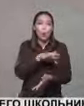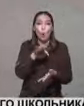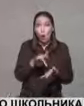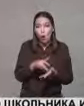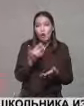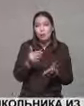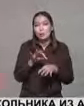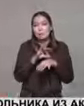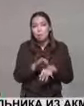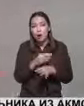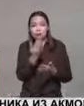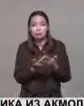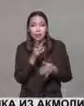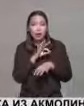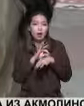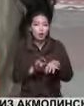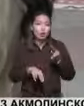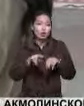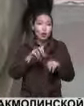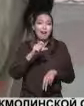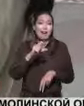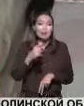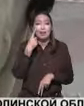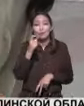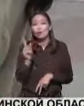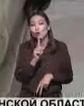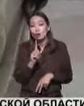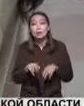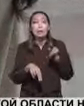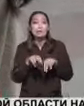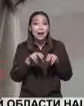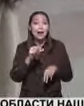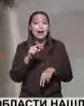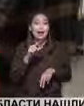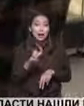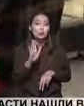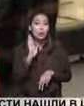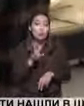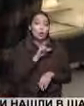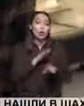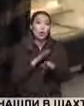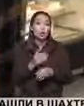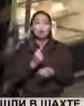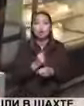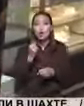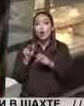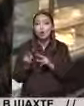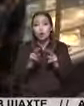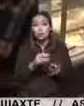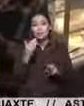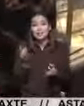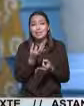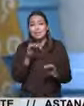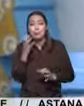также провели разъяснительную работу о строительстве АЭС и отметили, что при возведении атомной электростанции будет осуществляться строгий